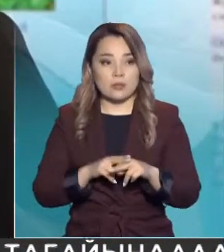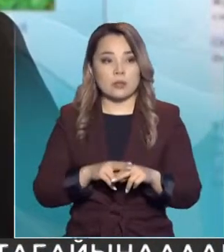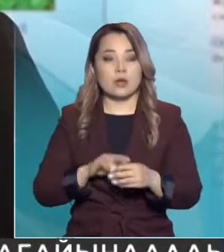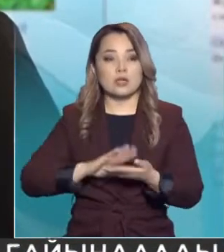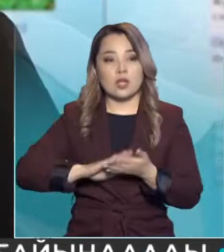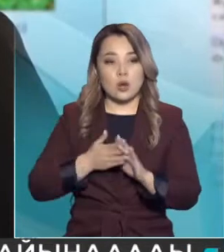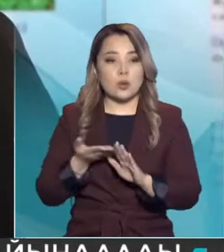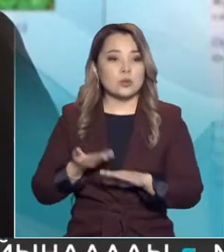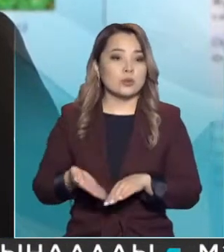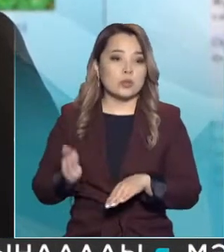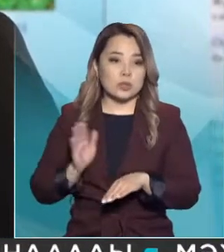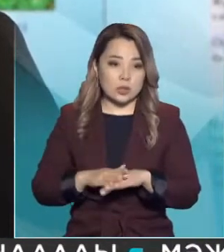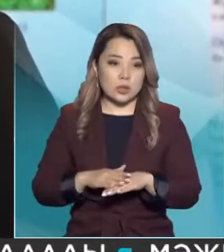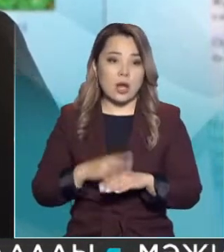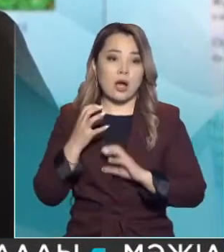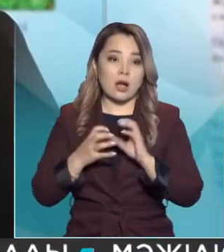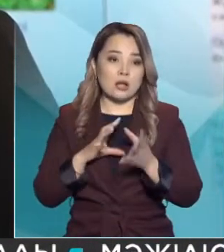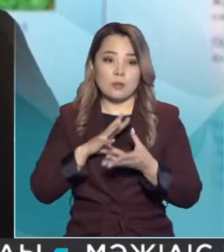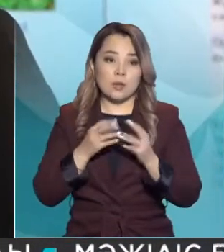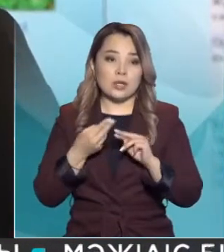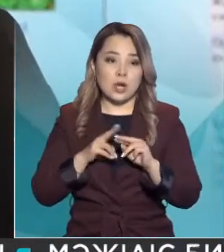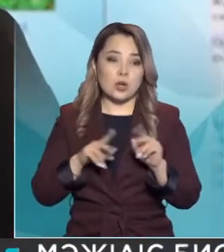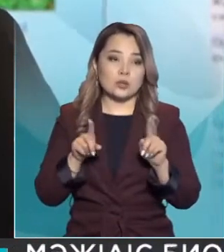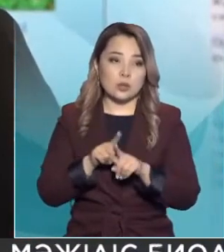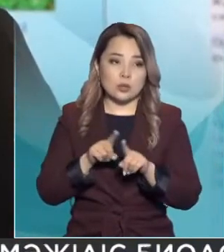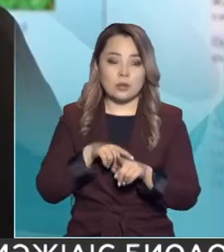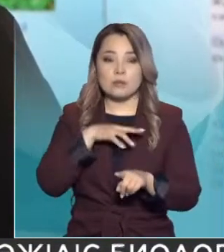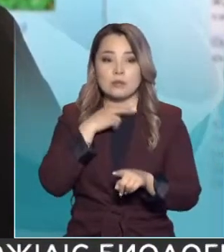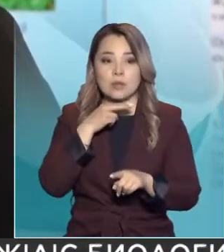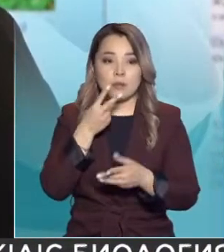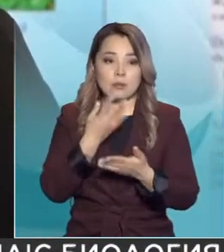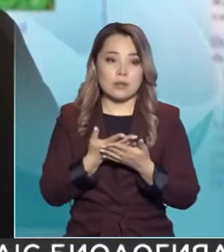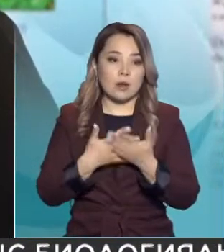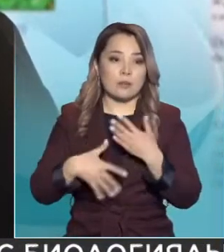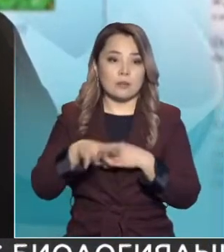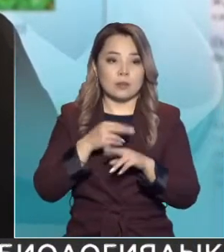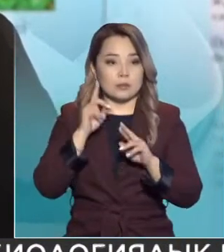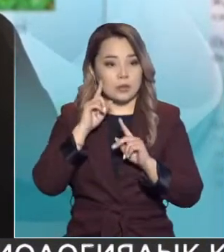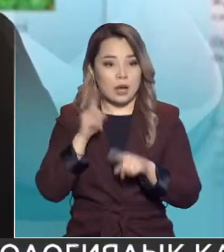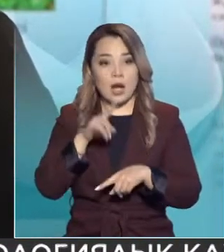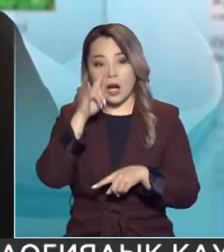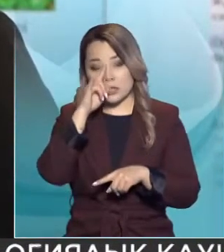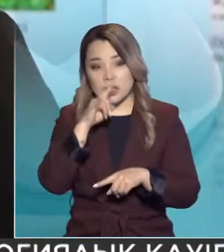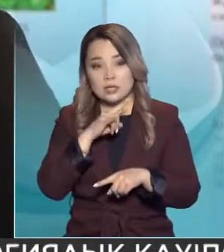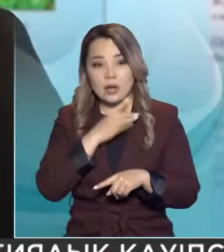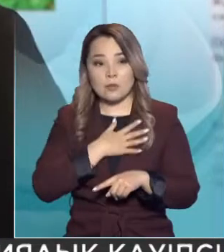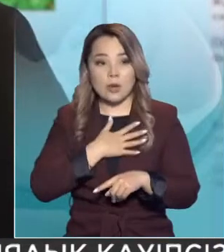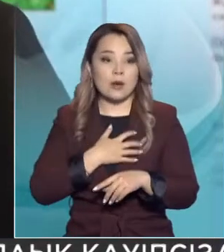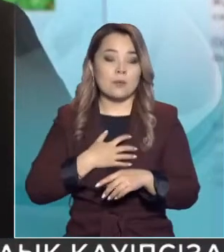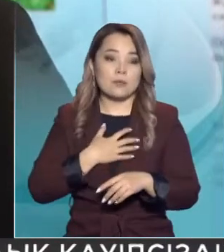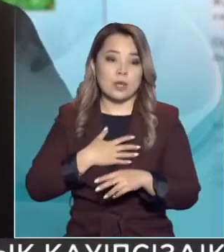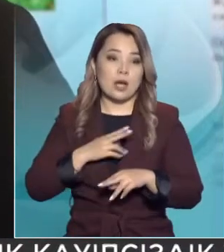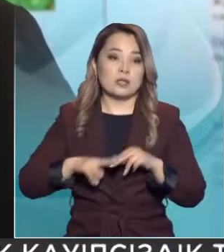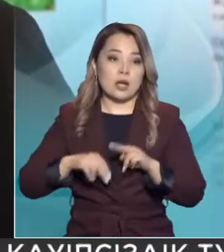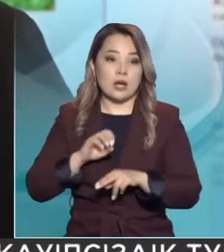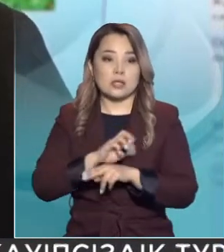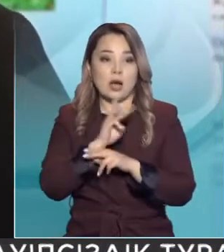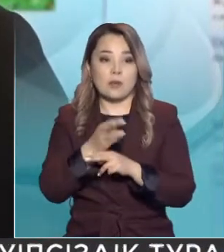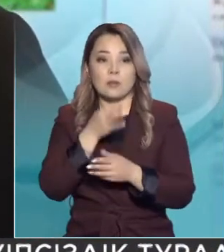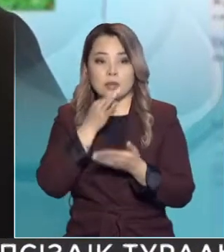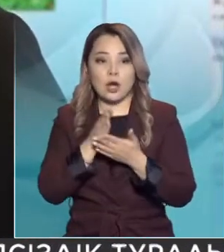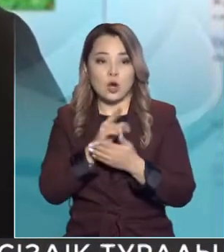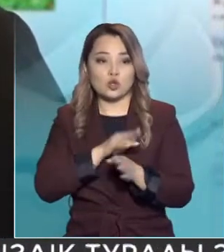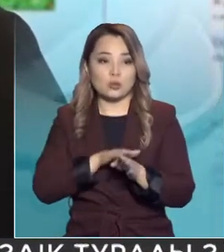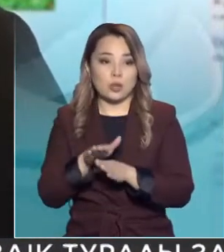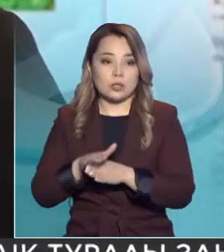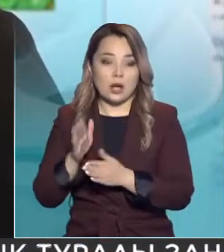ахуал қиын. Бұл әлем бойынша қиын. Бәріңіз көріп отырсыздар. Ол негізі Қазақстанды қантпен қамтамасыз ететіндей жұмыс